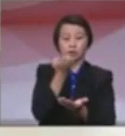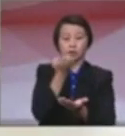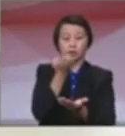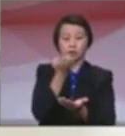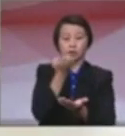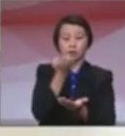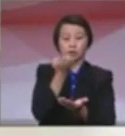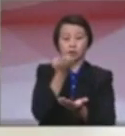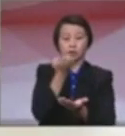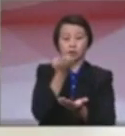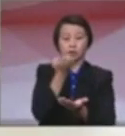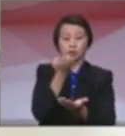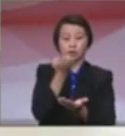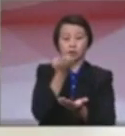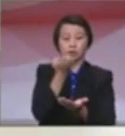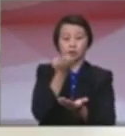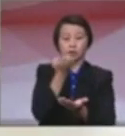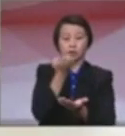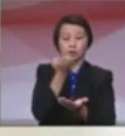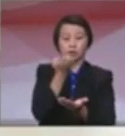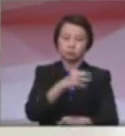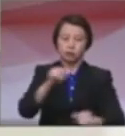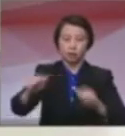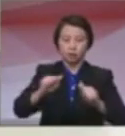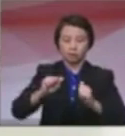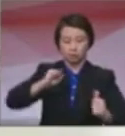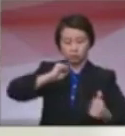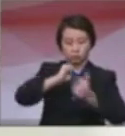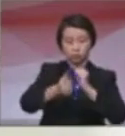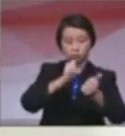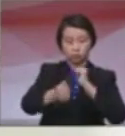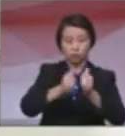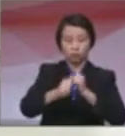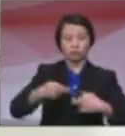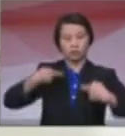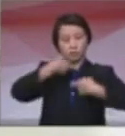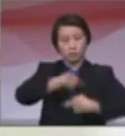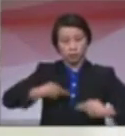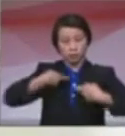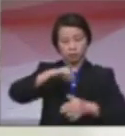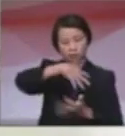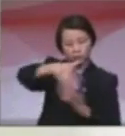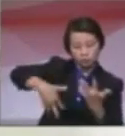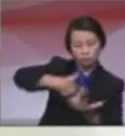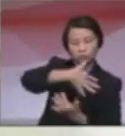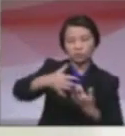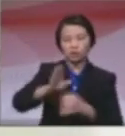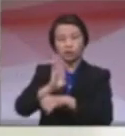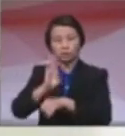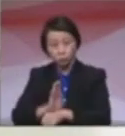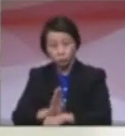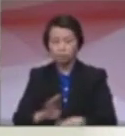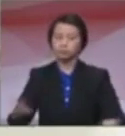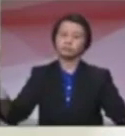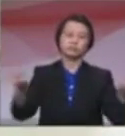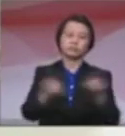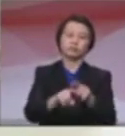dibenarkan. Bukan rekreasi, sosial dan budaya juga tidak dibenarkan. Seperti